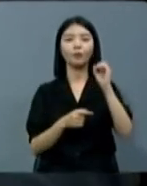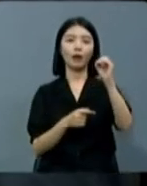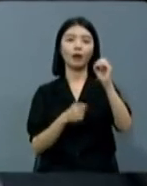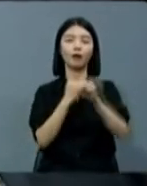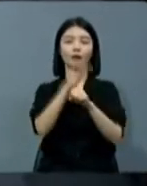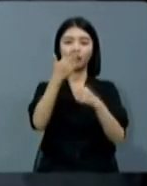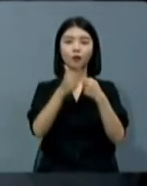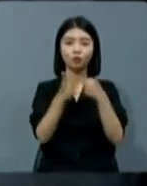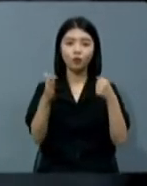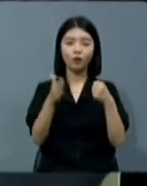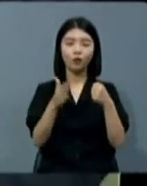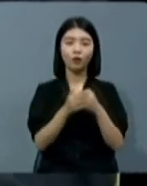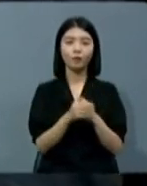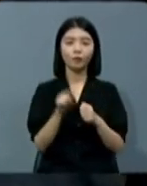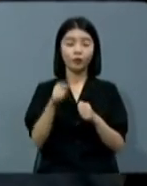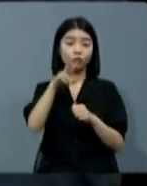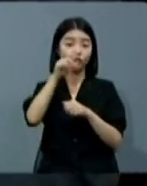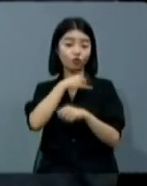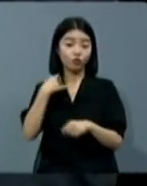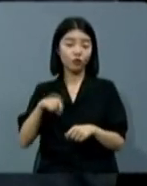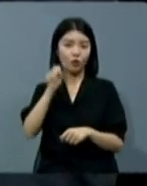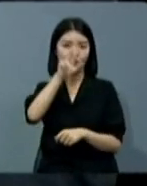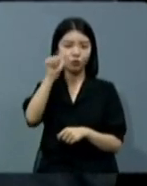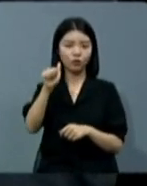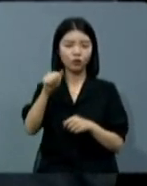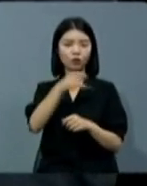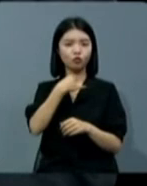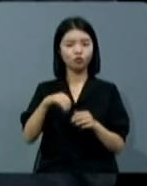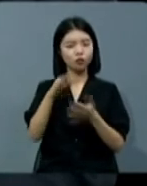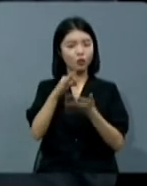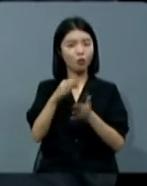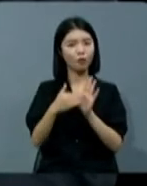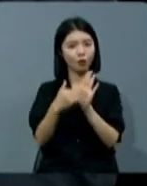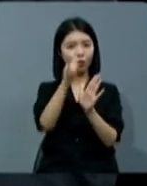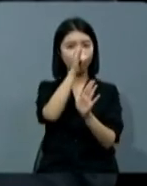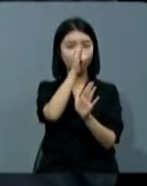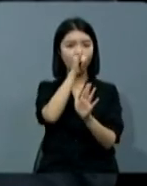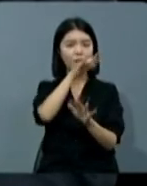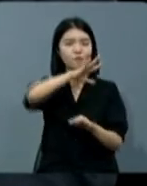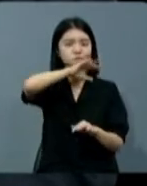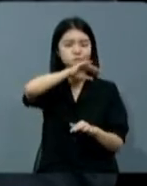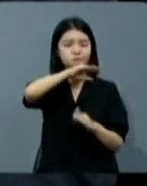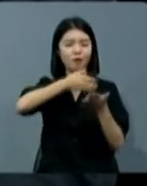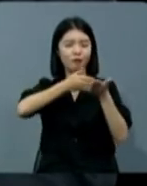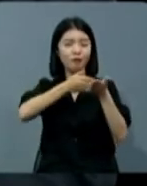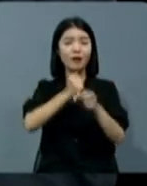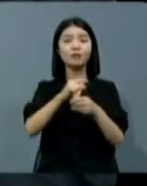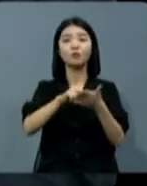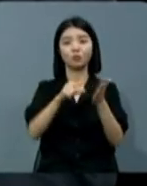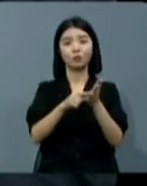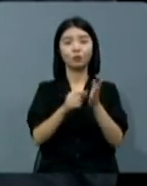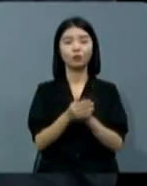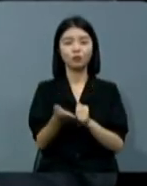아까처럼 환구시보에서 원희룡이 중국 자본을 막고 있다라는 항의 사설을 쓸 정도였습니다. 그리고 그